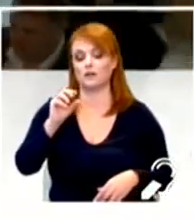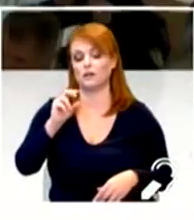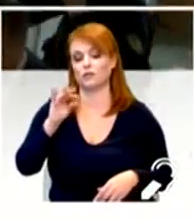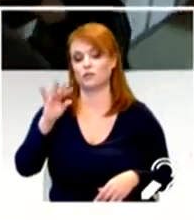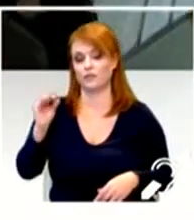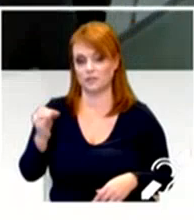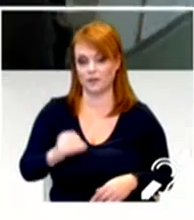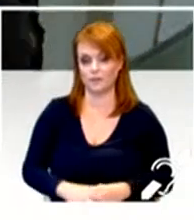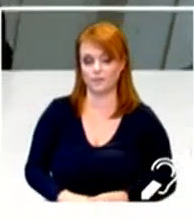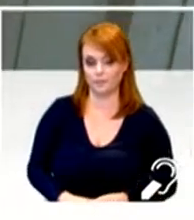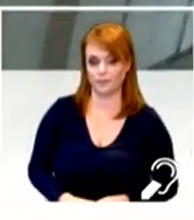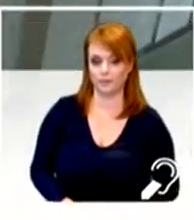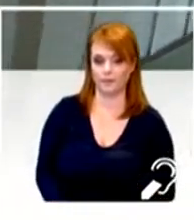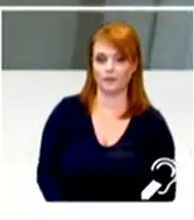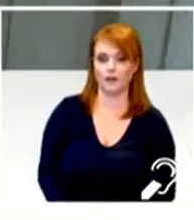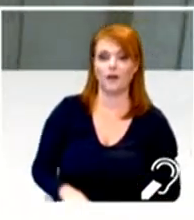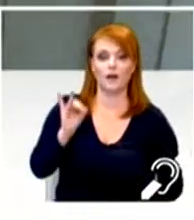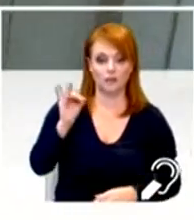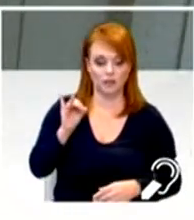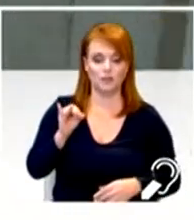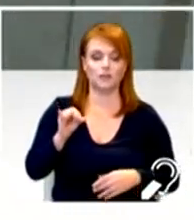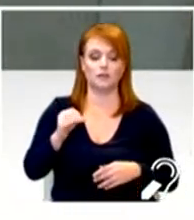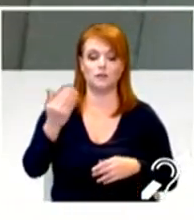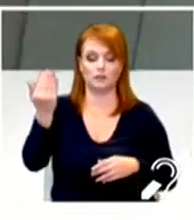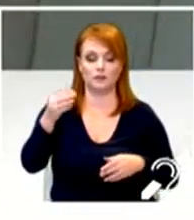pregătire și complicitate la finanțarea ilegală a